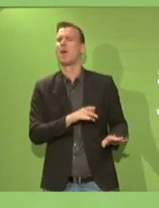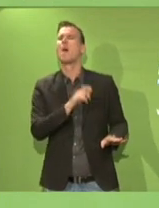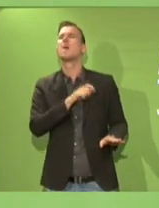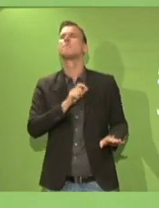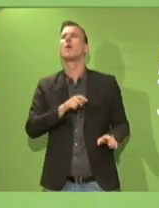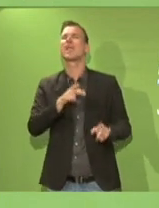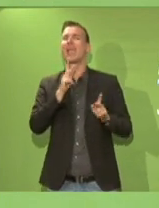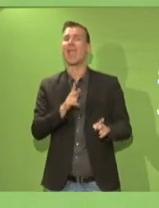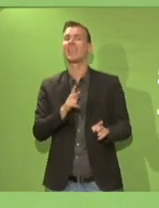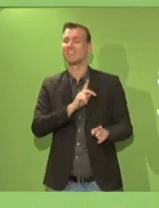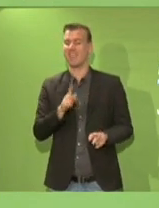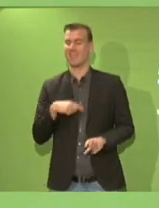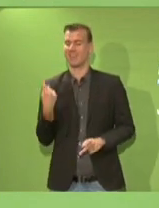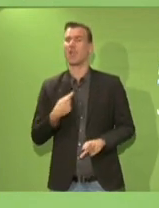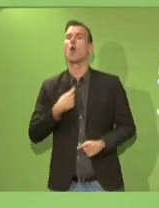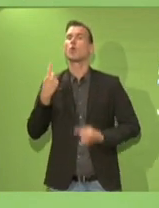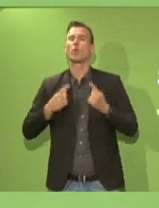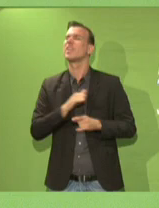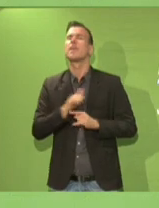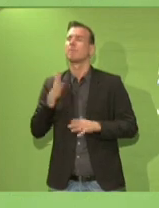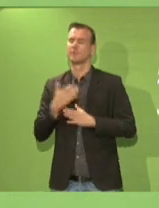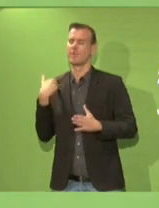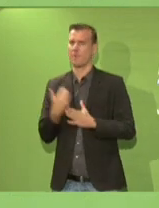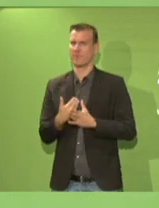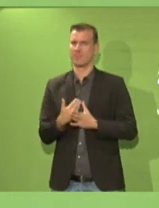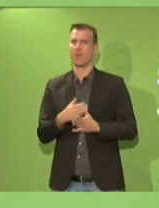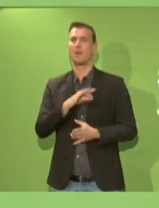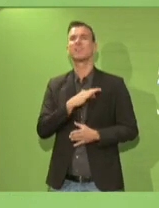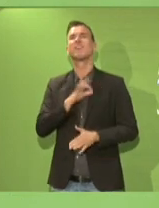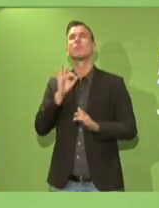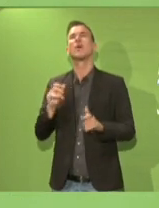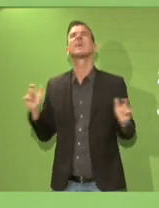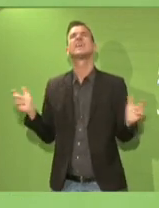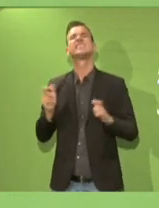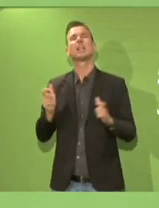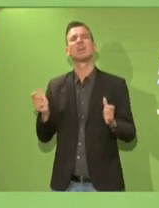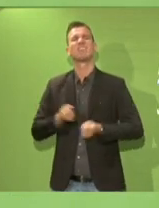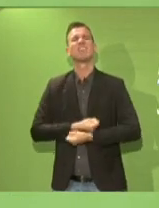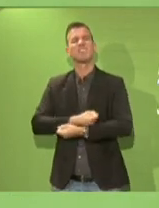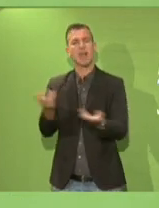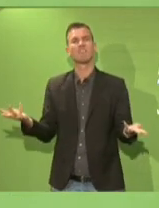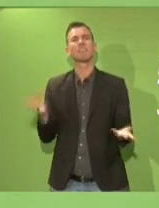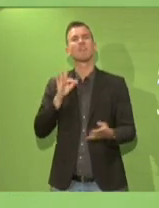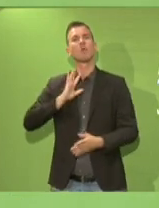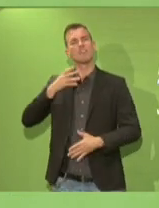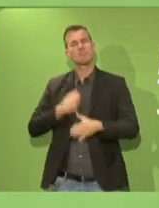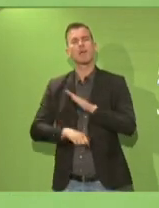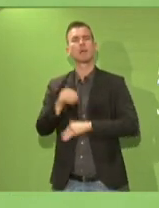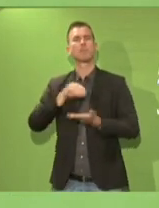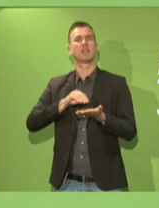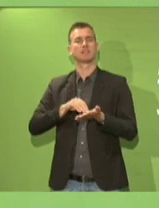Bürgerrechte waren wir Grüne schon immer. Und eine Partei, die für gesellschaftliche Vielfalt, für Emanzipation und